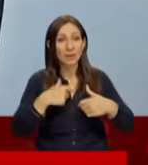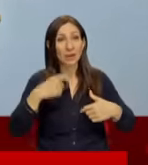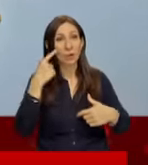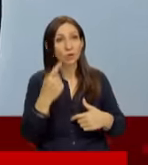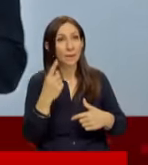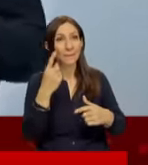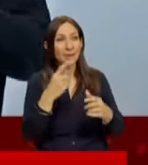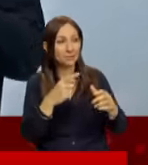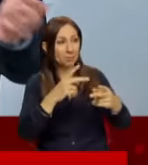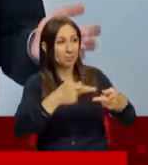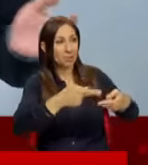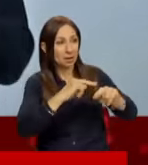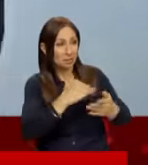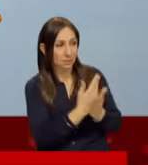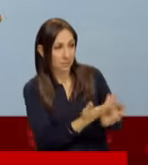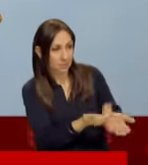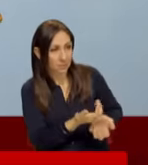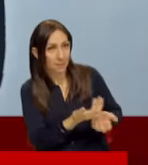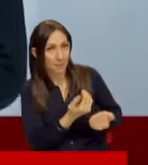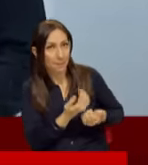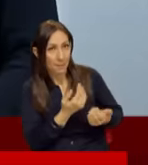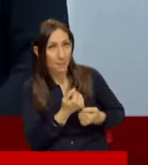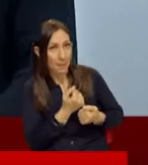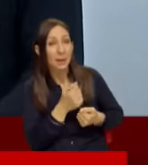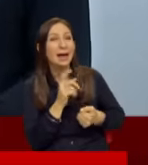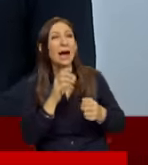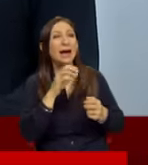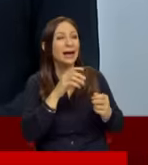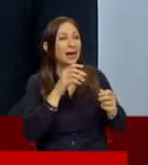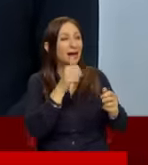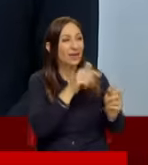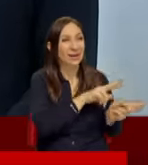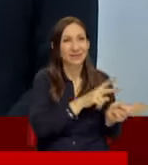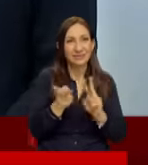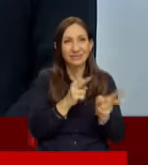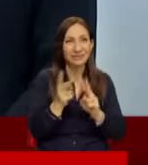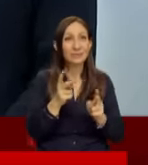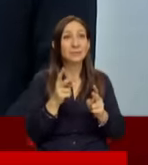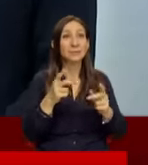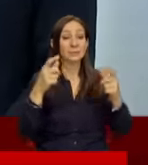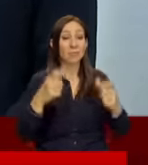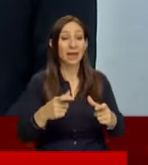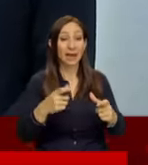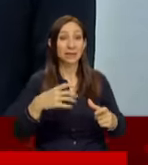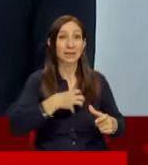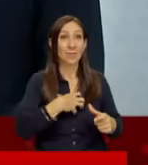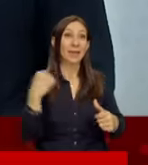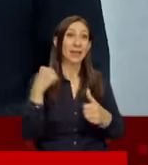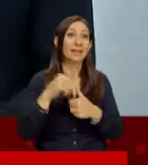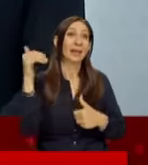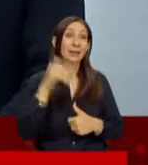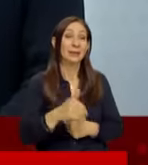bir miras almıştı. Milli Görüş AKP'ye gitmişti. Şöyle denebilir: yani mekanın sahibi geri geldi diyor Milli